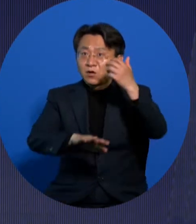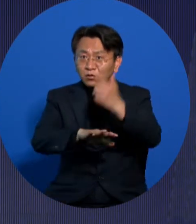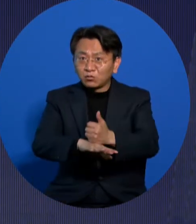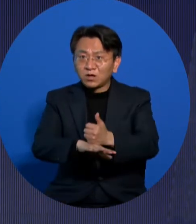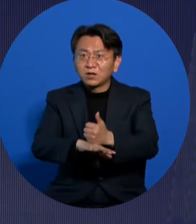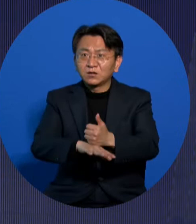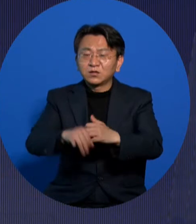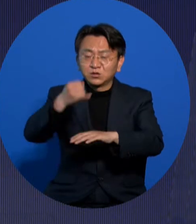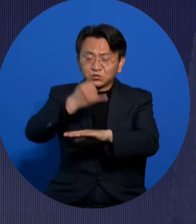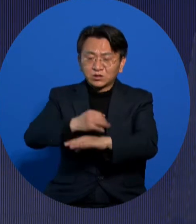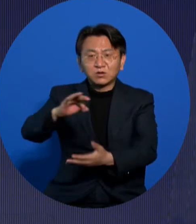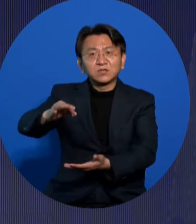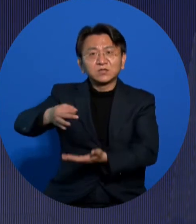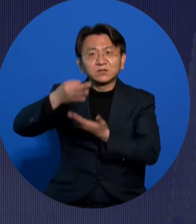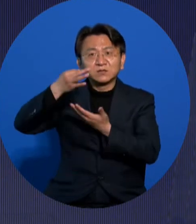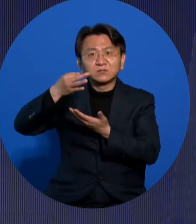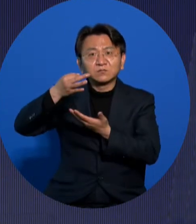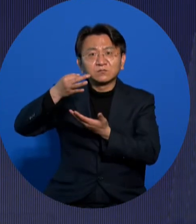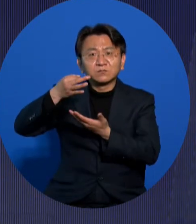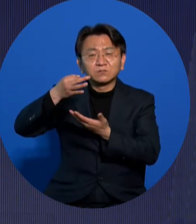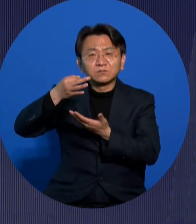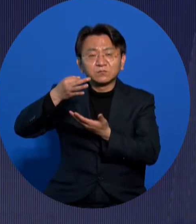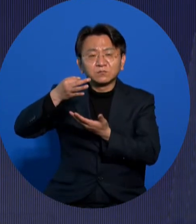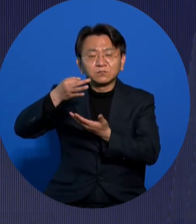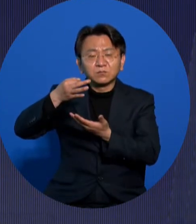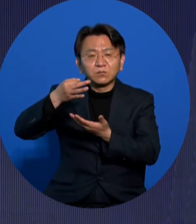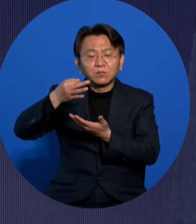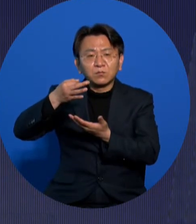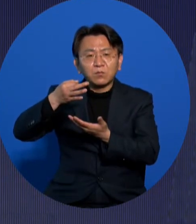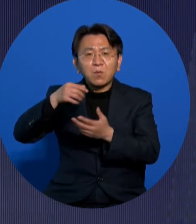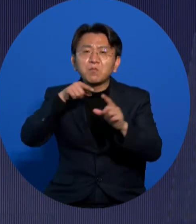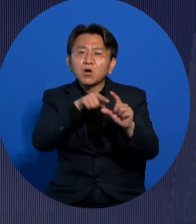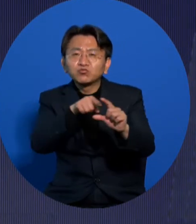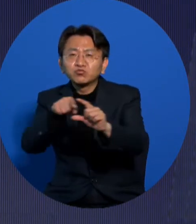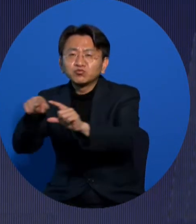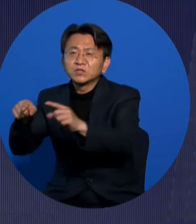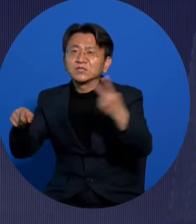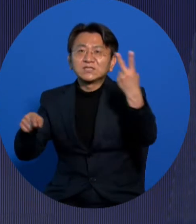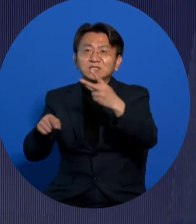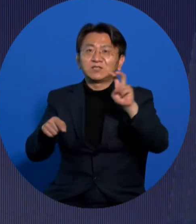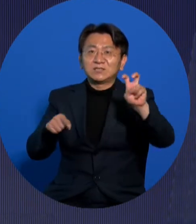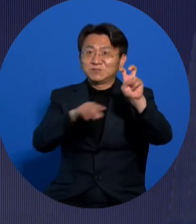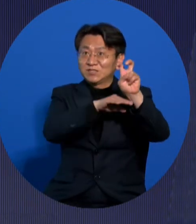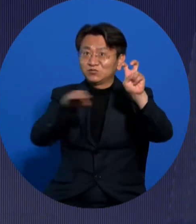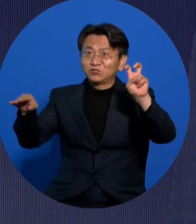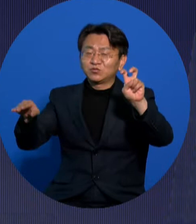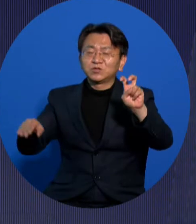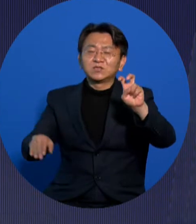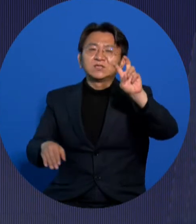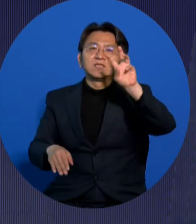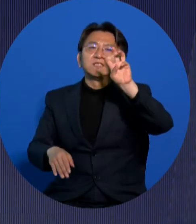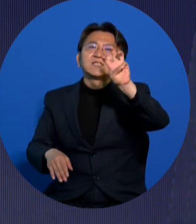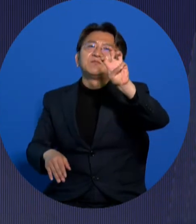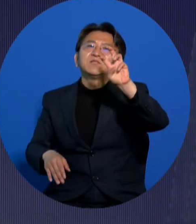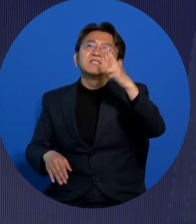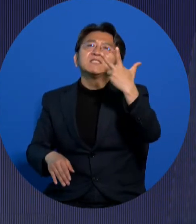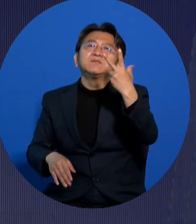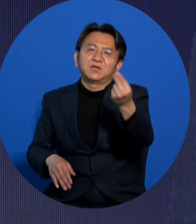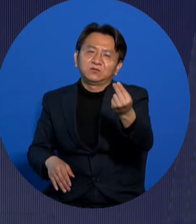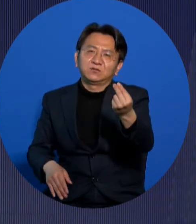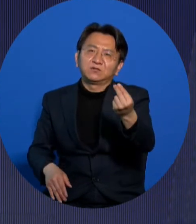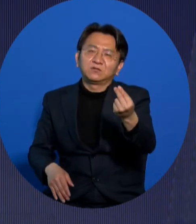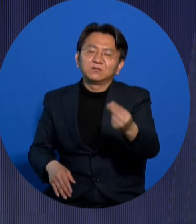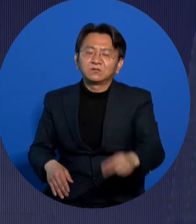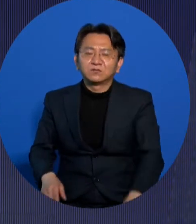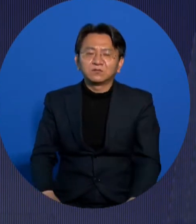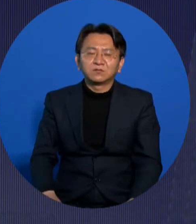최저임금을 적용받지 못하는 장애인 노동자들의 평균 임금은 2020년 기준 37만 원이며